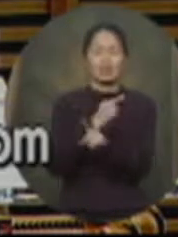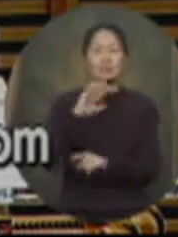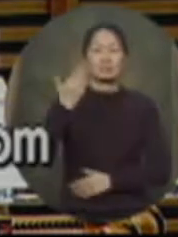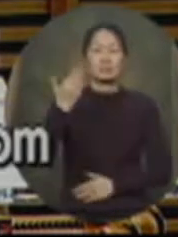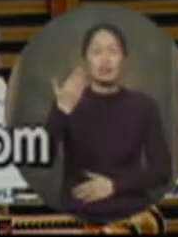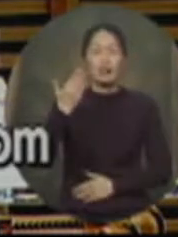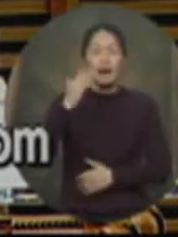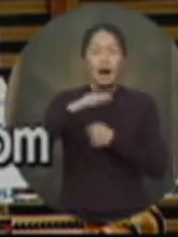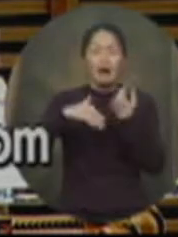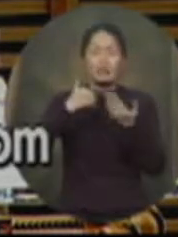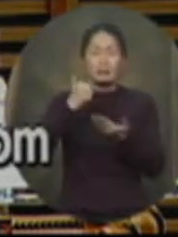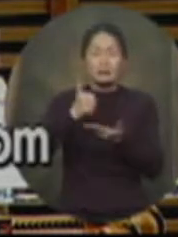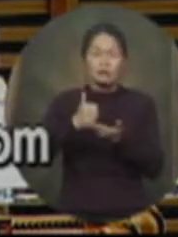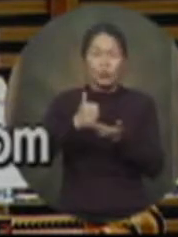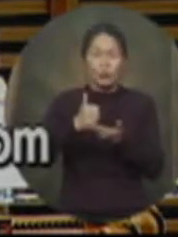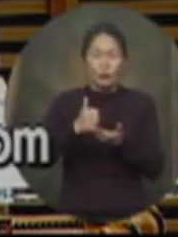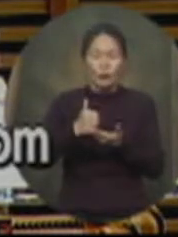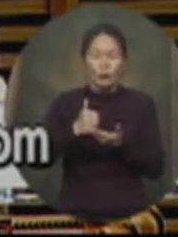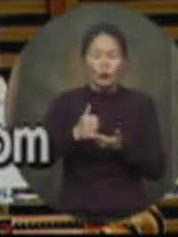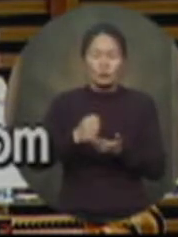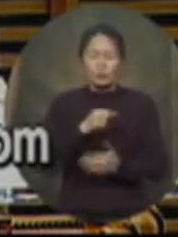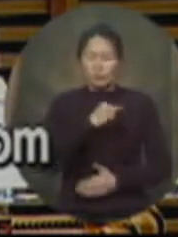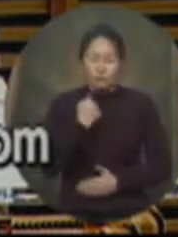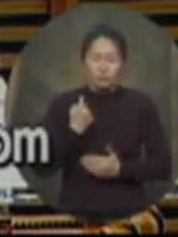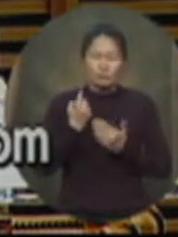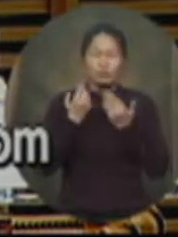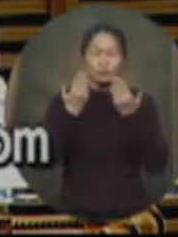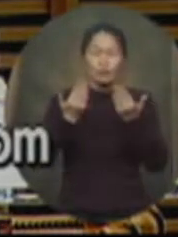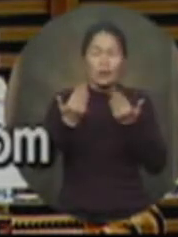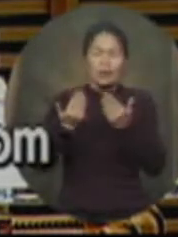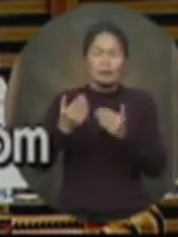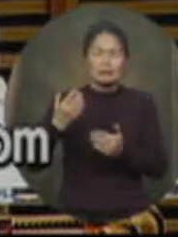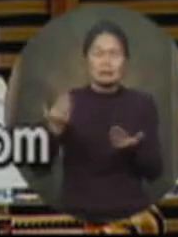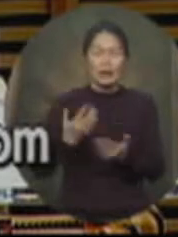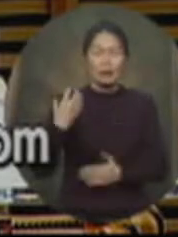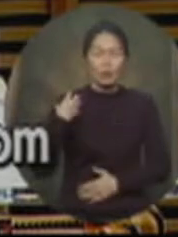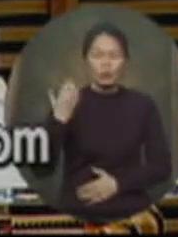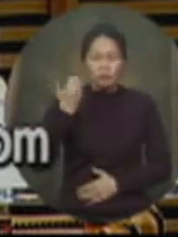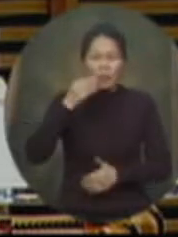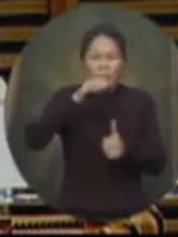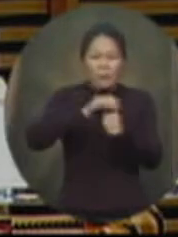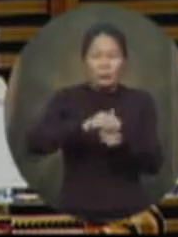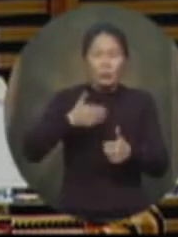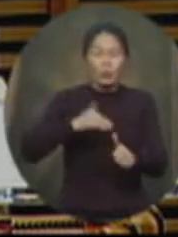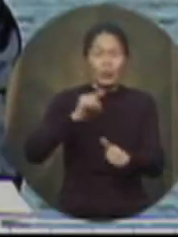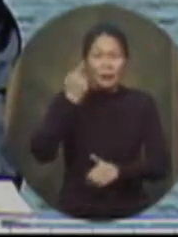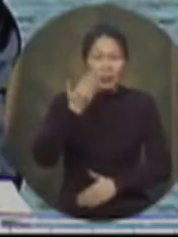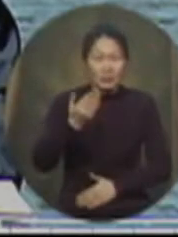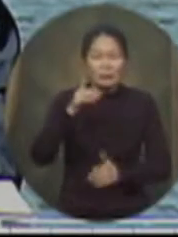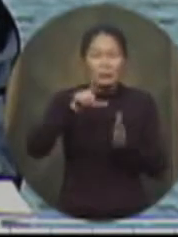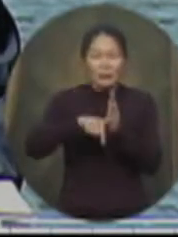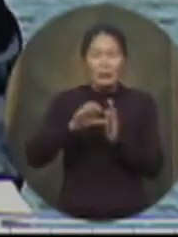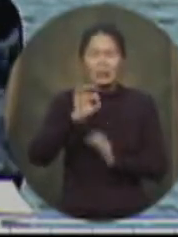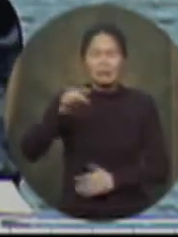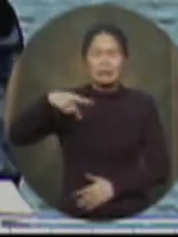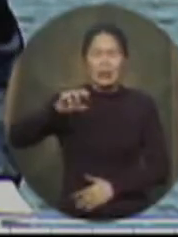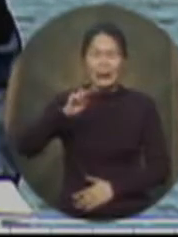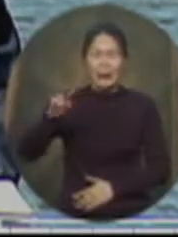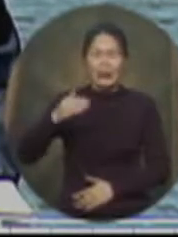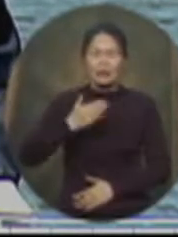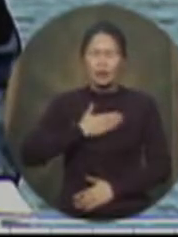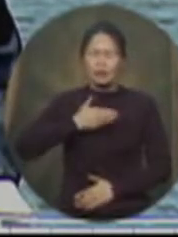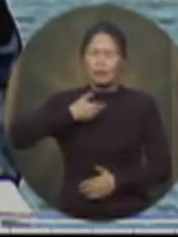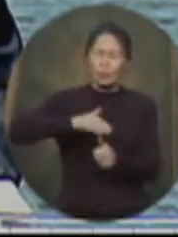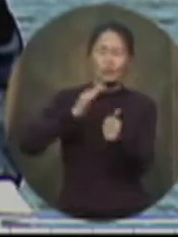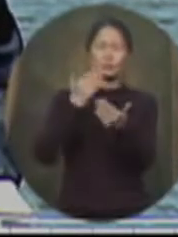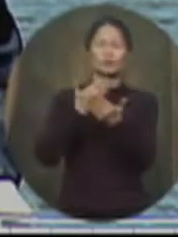하나님께서 순교의 사명을 누구에게 도대체 맡겨 보냈고 이사야가 나를 월에서